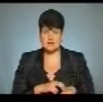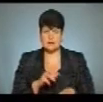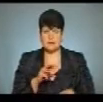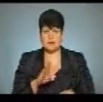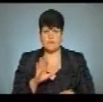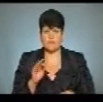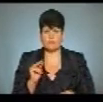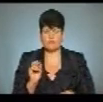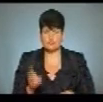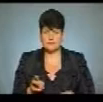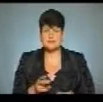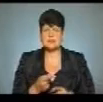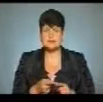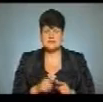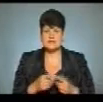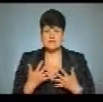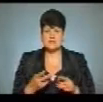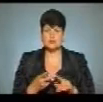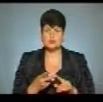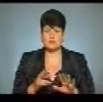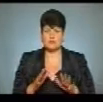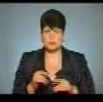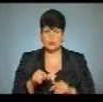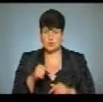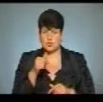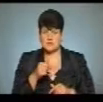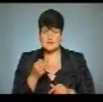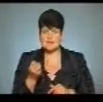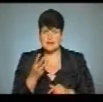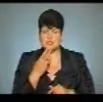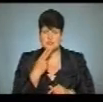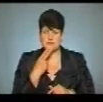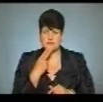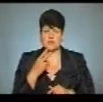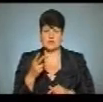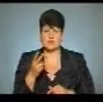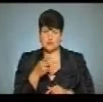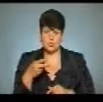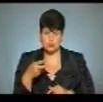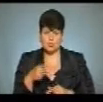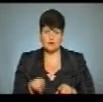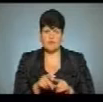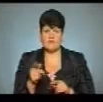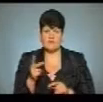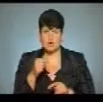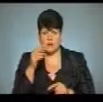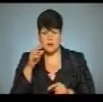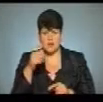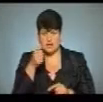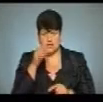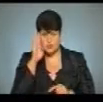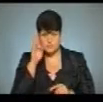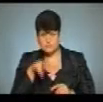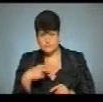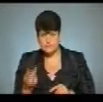Вовчук. Зазначу, це вже другий випадок цього місяця. 13 червня з вікна другого поверху випав півторарічний хлопчик. Він заліз